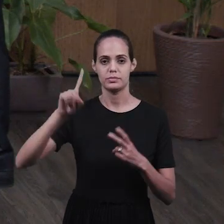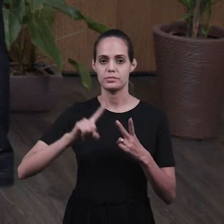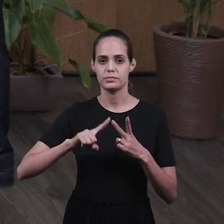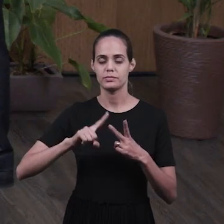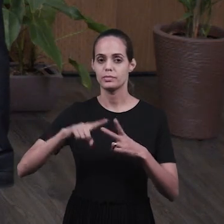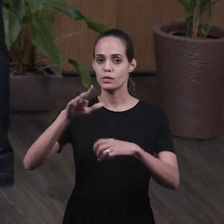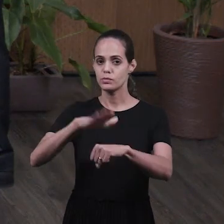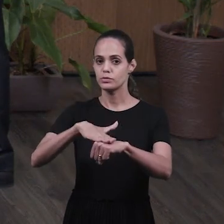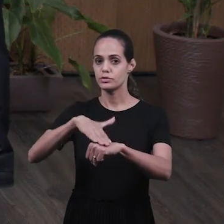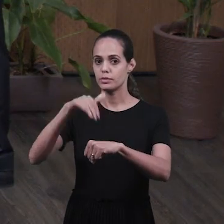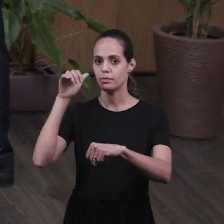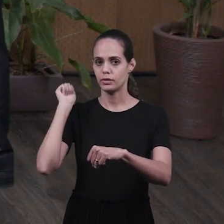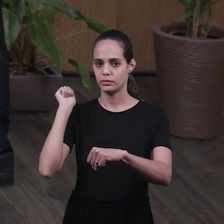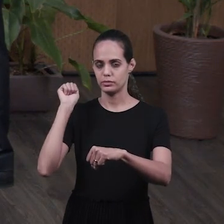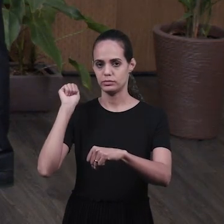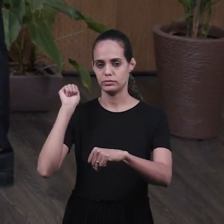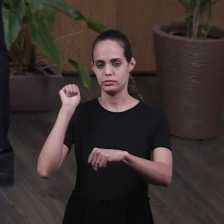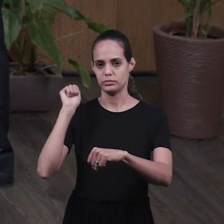L'appel